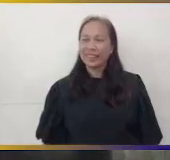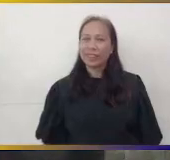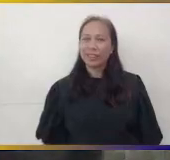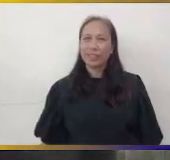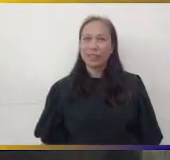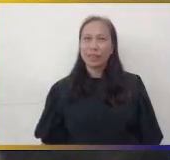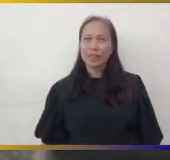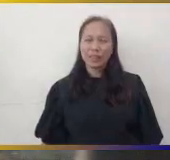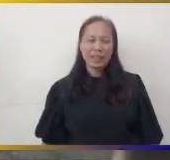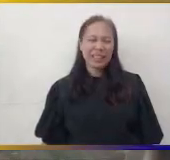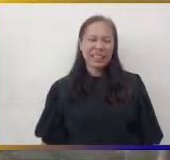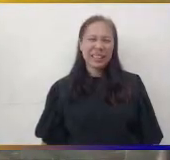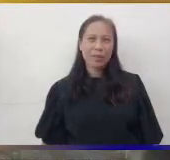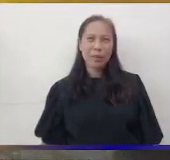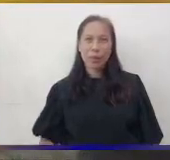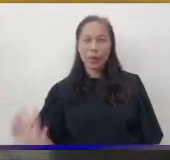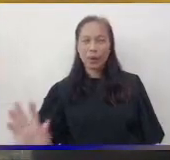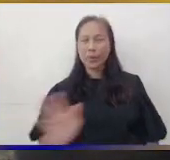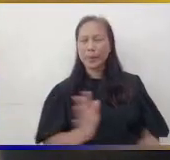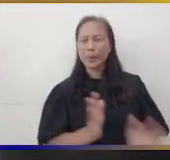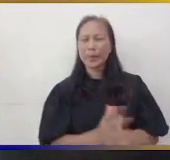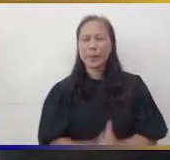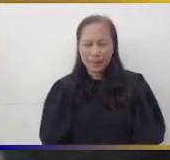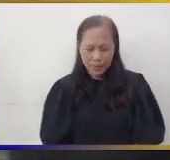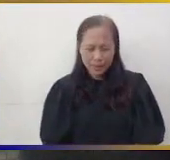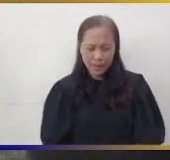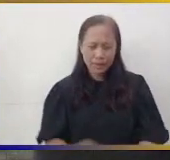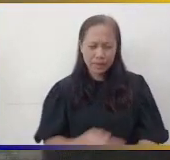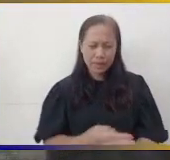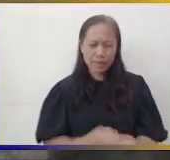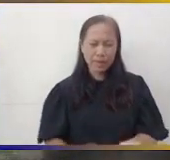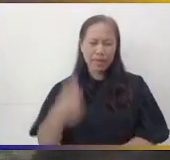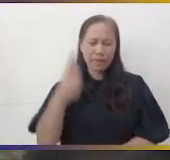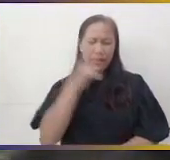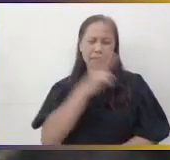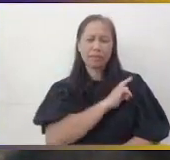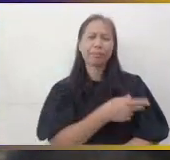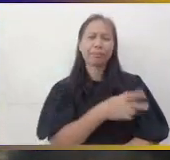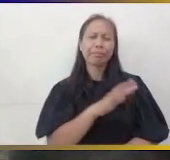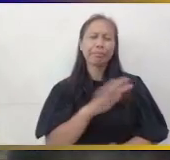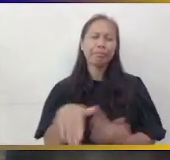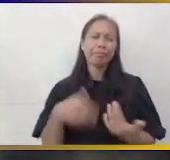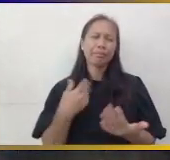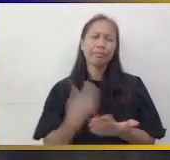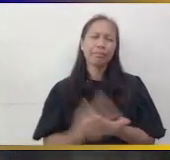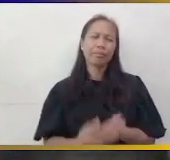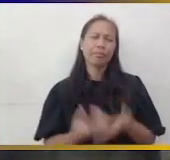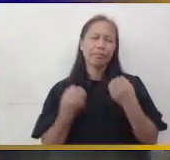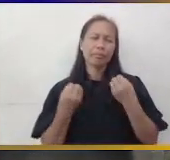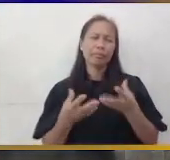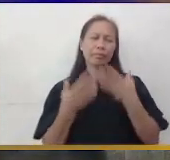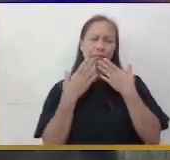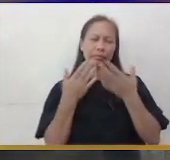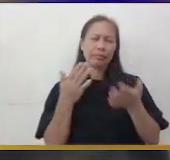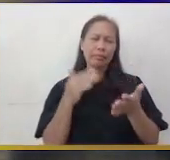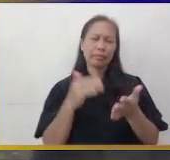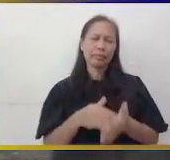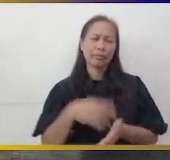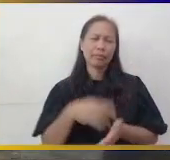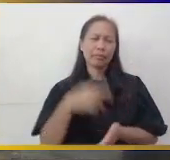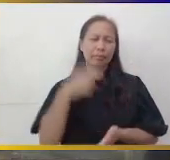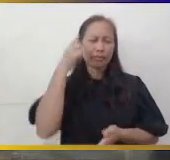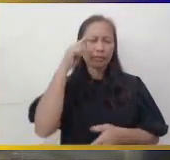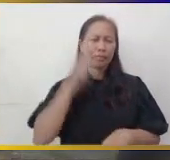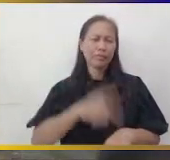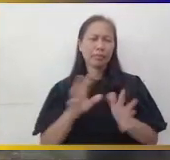tayo po ay manalangin bago po tayo muling magawitan Let's pray Dakilang Diyos sa mga Pangyarihan sa lahat Maraming salamat po muli Panginoon sa oras na ipinagkaloob